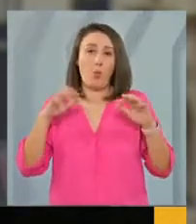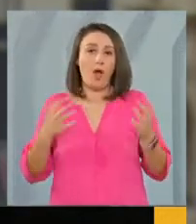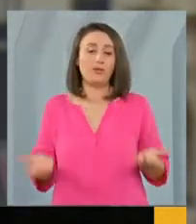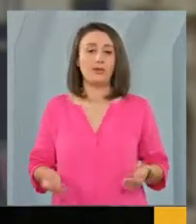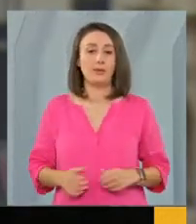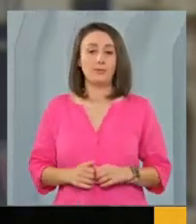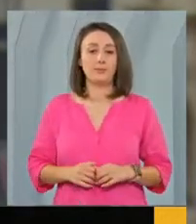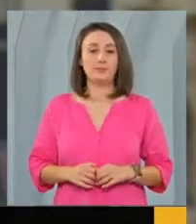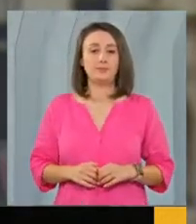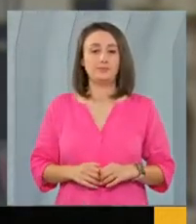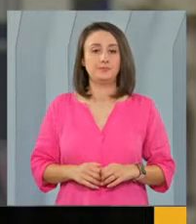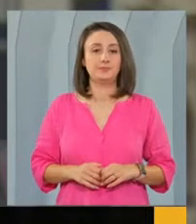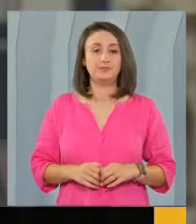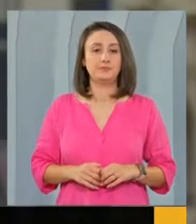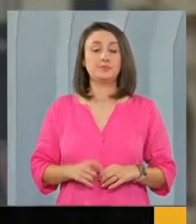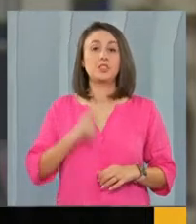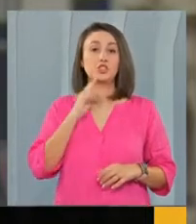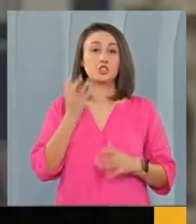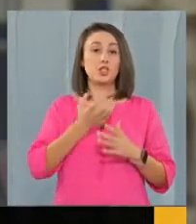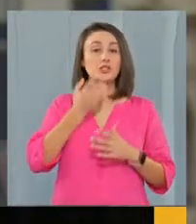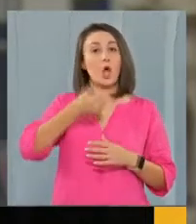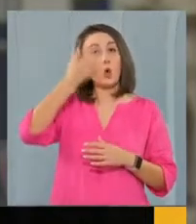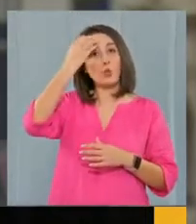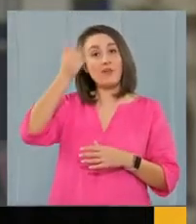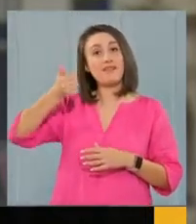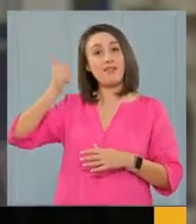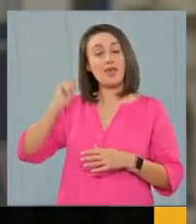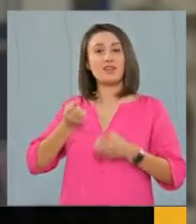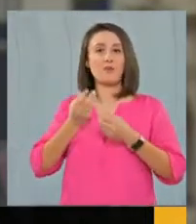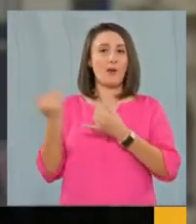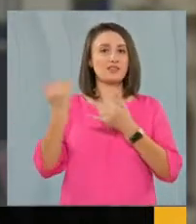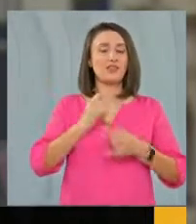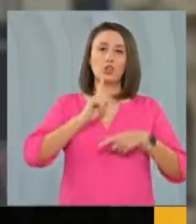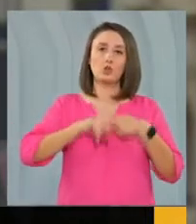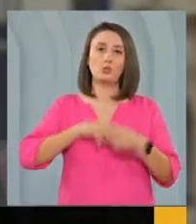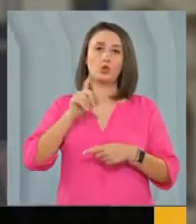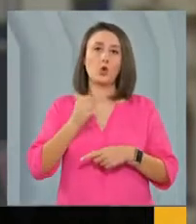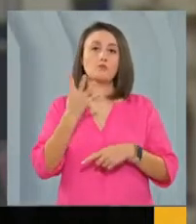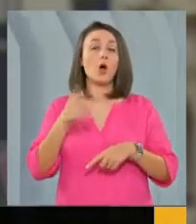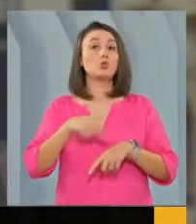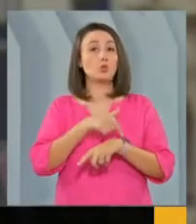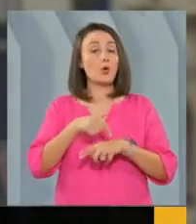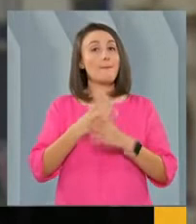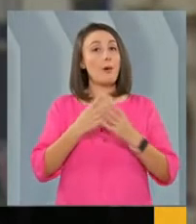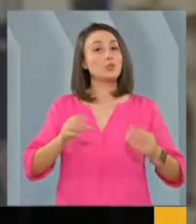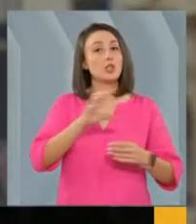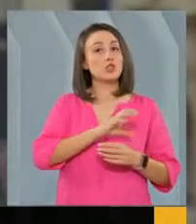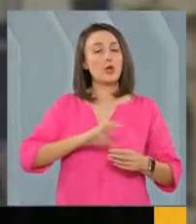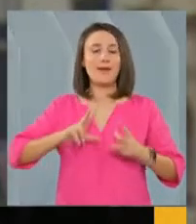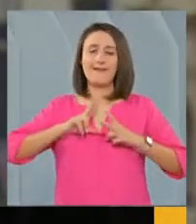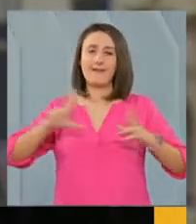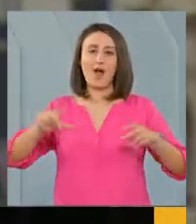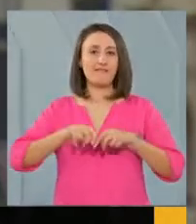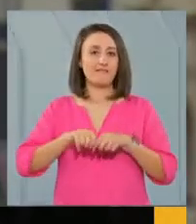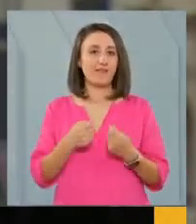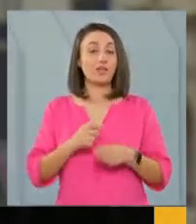ministrul mediului Tanțoș Barna în timpul ședinței de guvern de ieri. Datele vin la doar 24 de ore după ce în mai multe zone afectate grav de secetă,